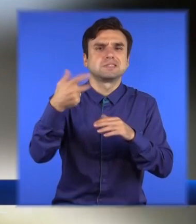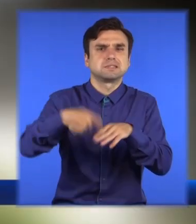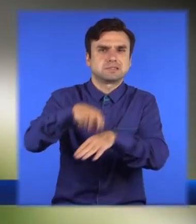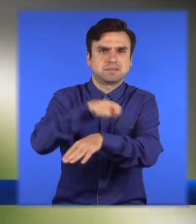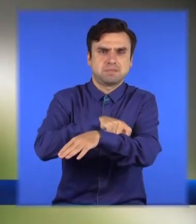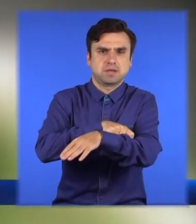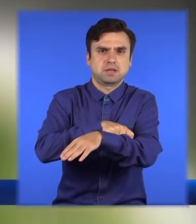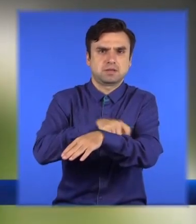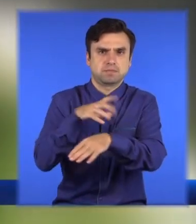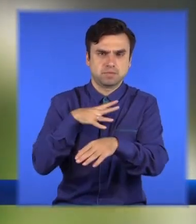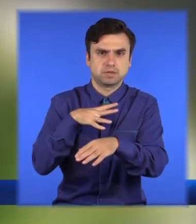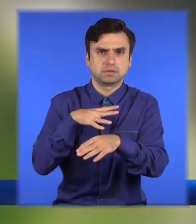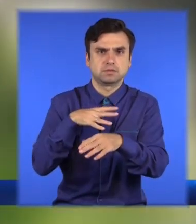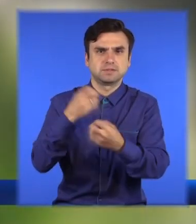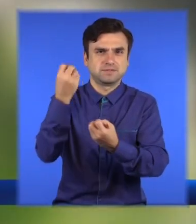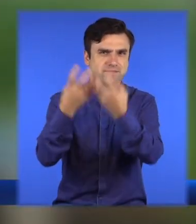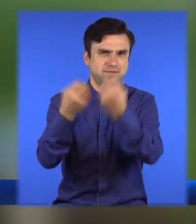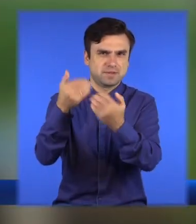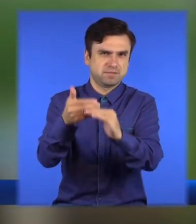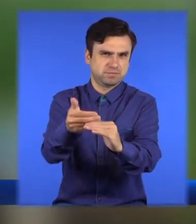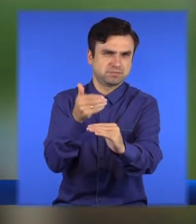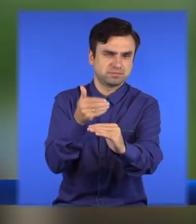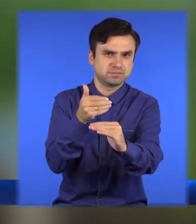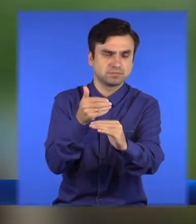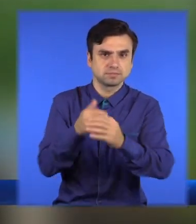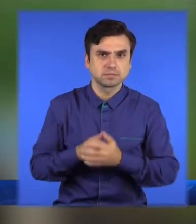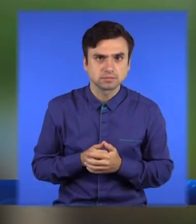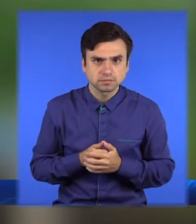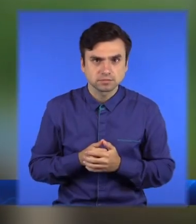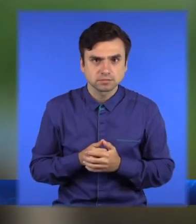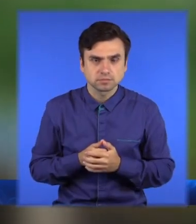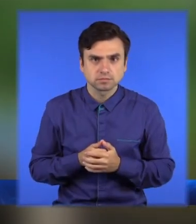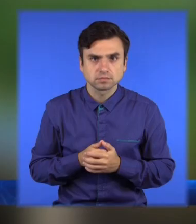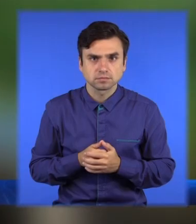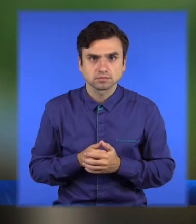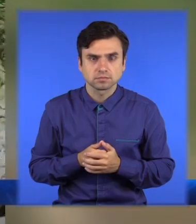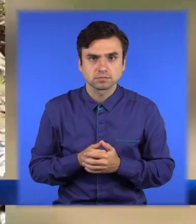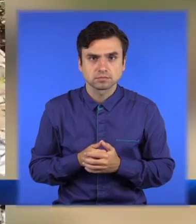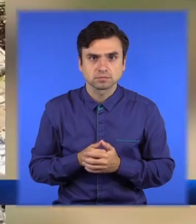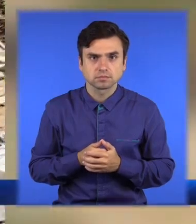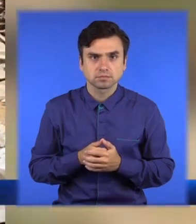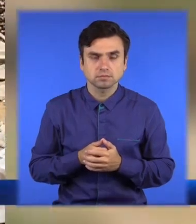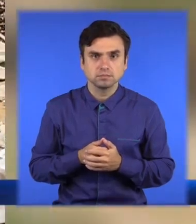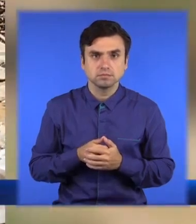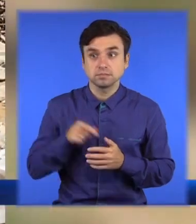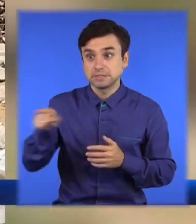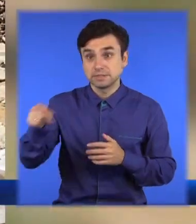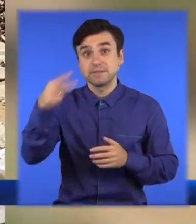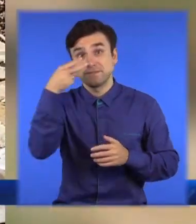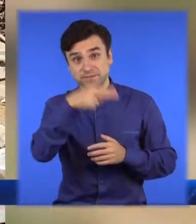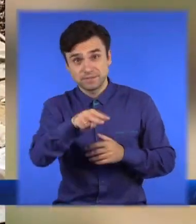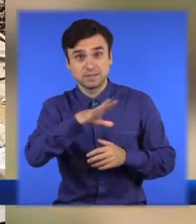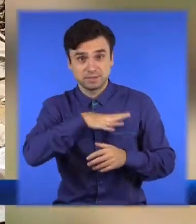чоловік, раніше судимий, вирощував незаконну рослину в орендованій домівці. Так, в період з квітня до липня цього року він виплекав